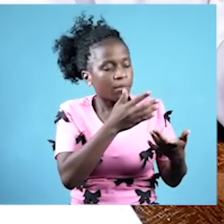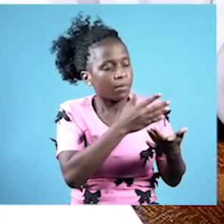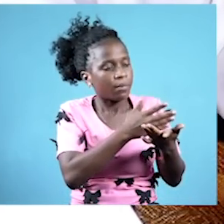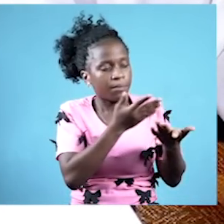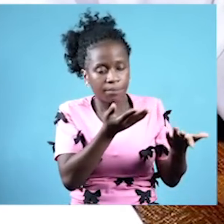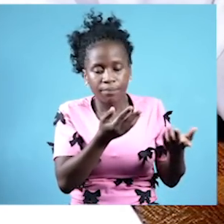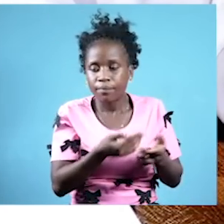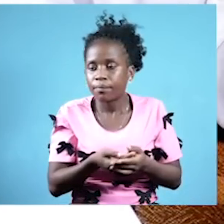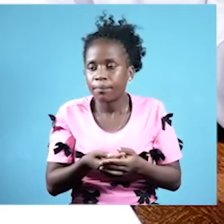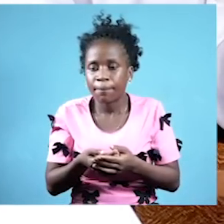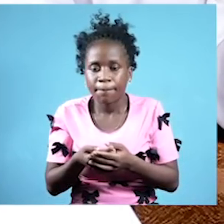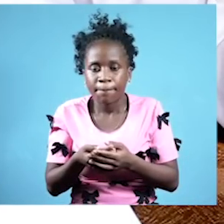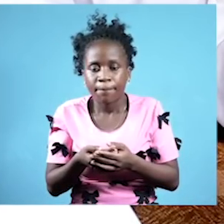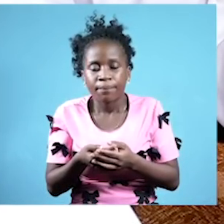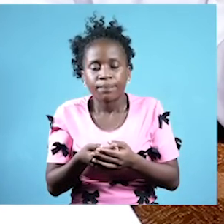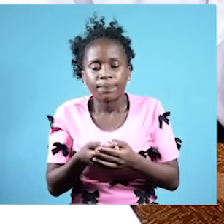Lakini